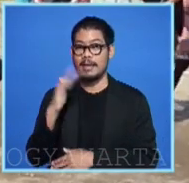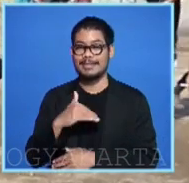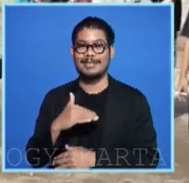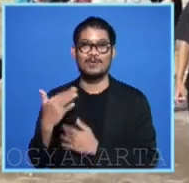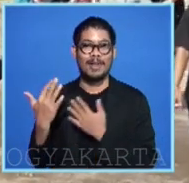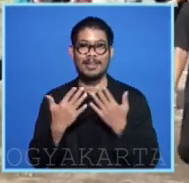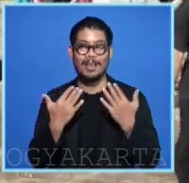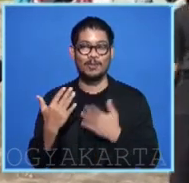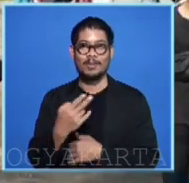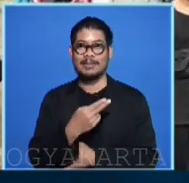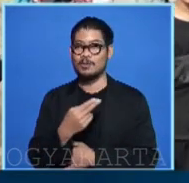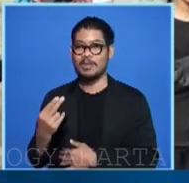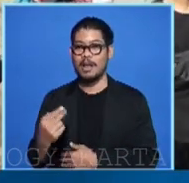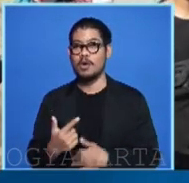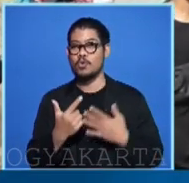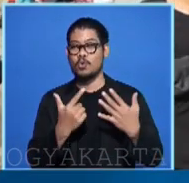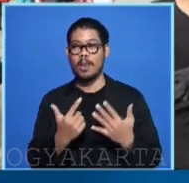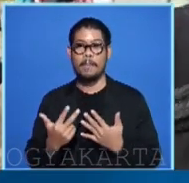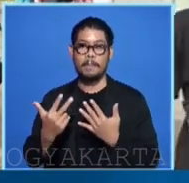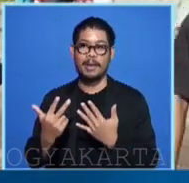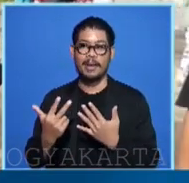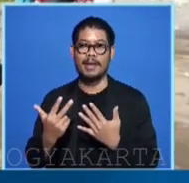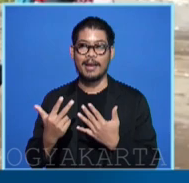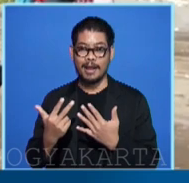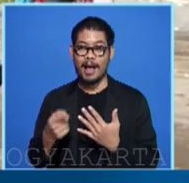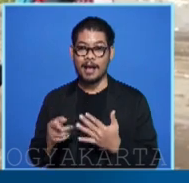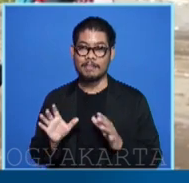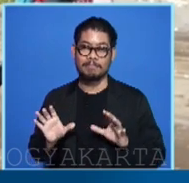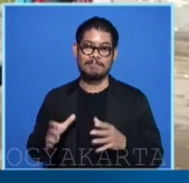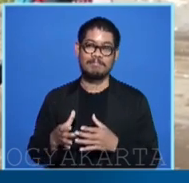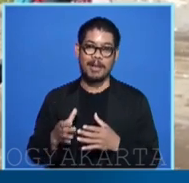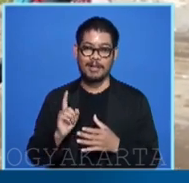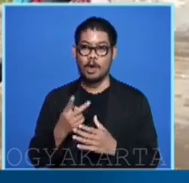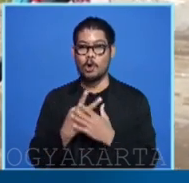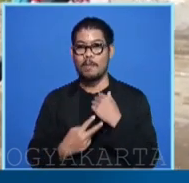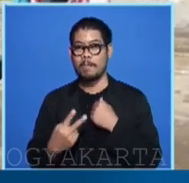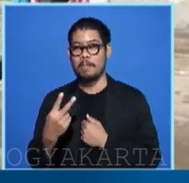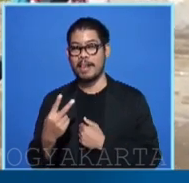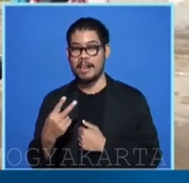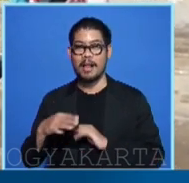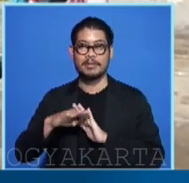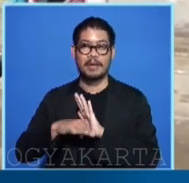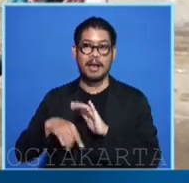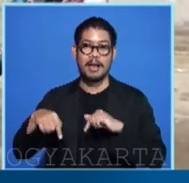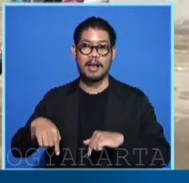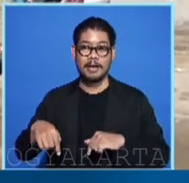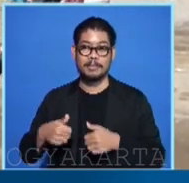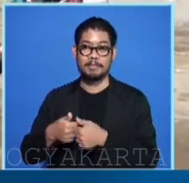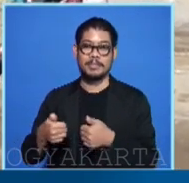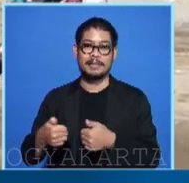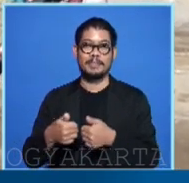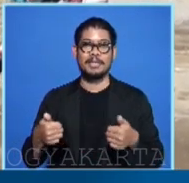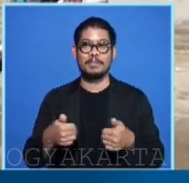Indonesia yang ke-78. Jadi kita rangkaikan dari kegiatan besik makam, bersih-bersih lingkungan,